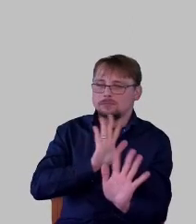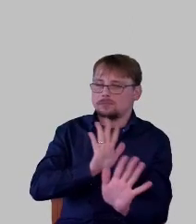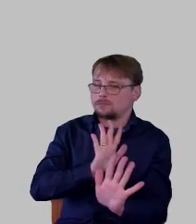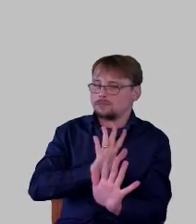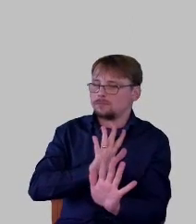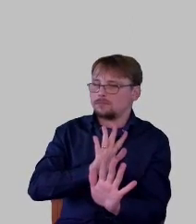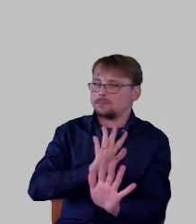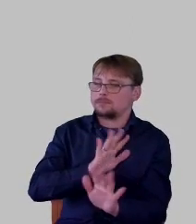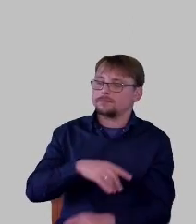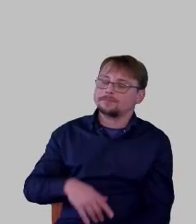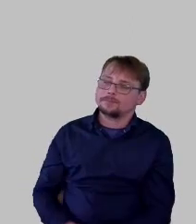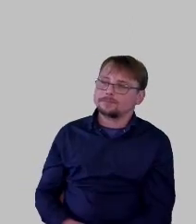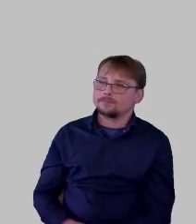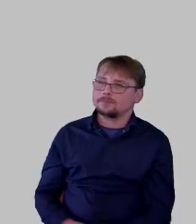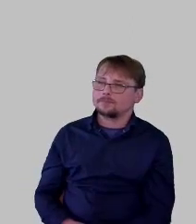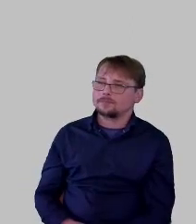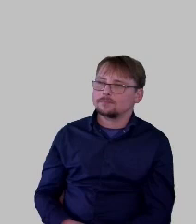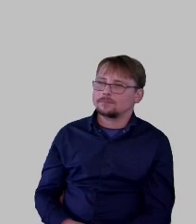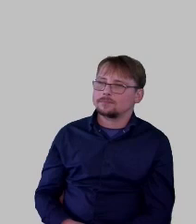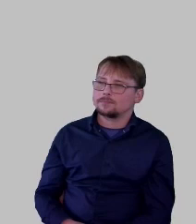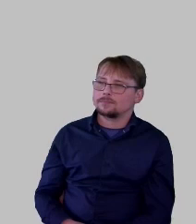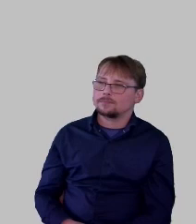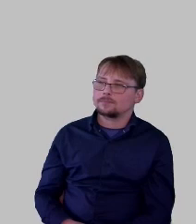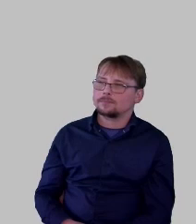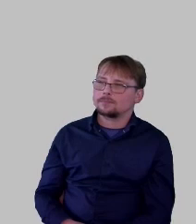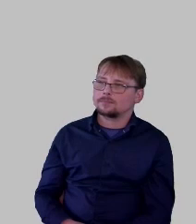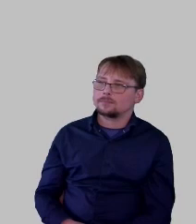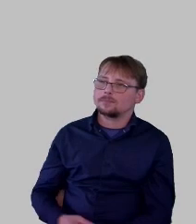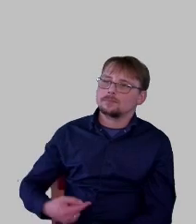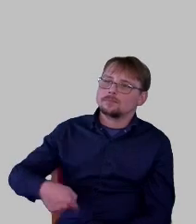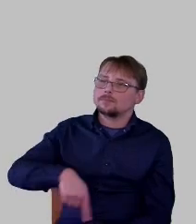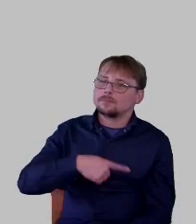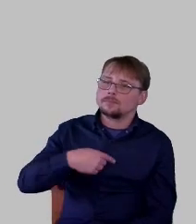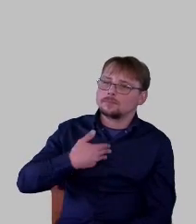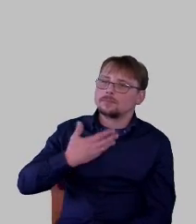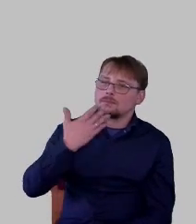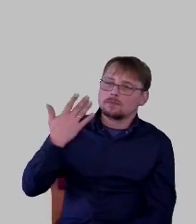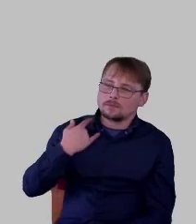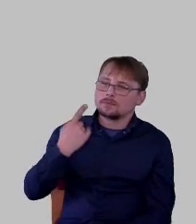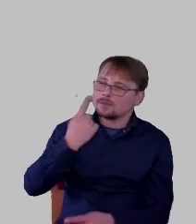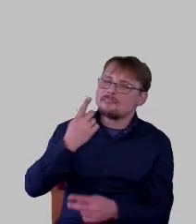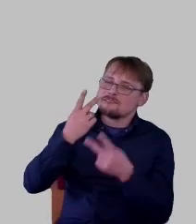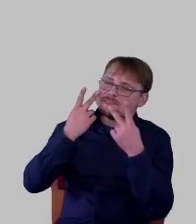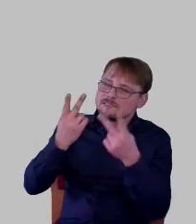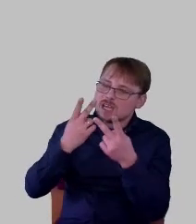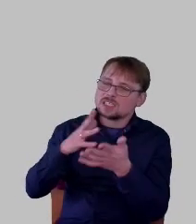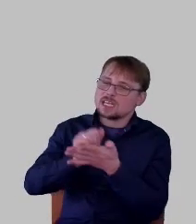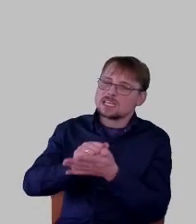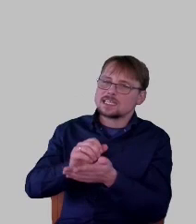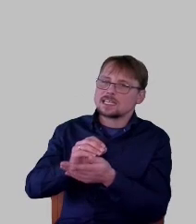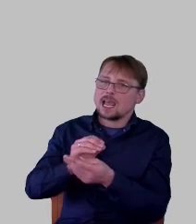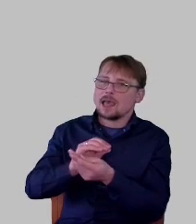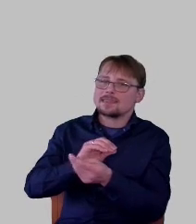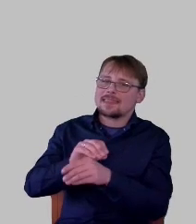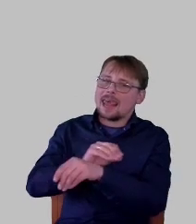że no, tak ważne i tak istotne jest zapewnienie dziecku tej minimalnej liczby godzin zajęć rewalidacyjnych